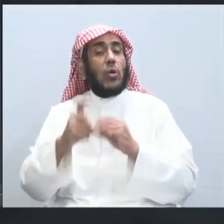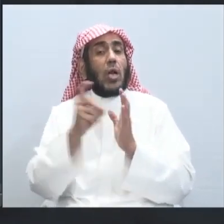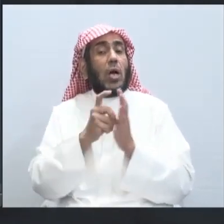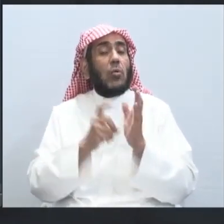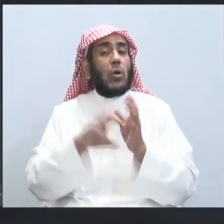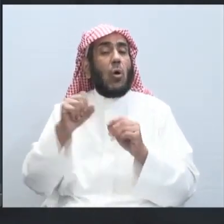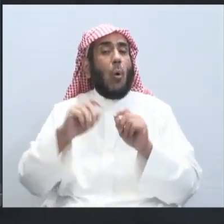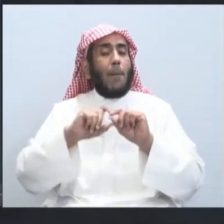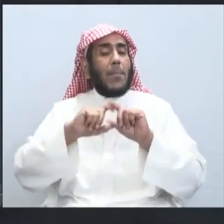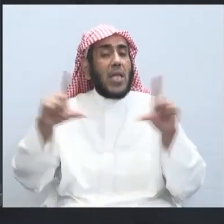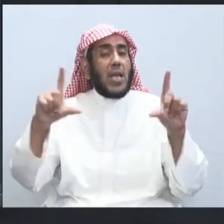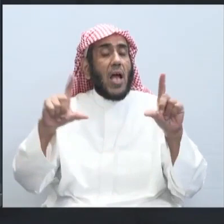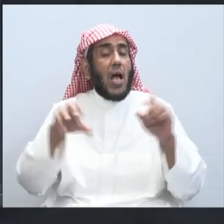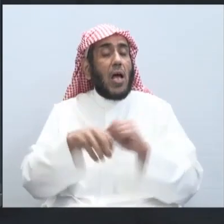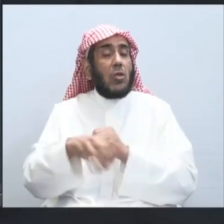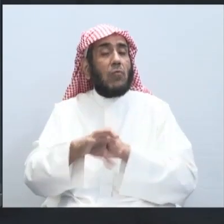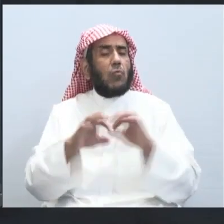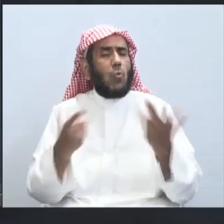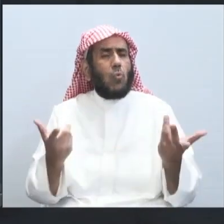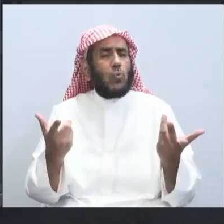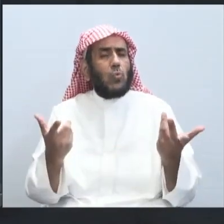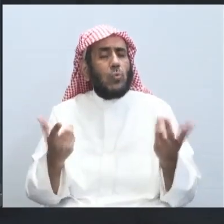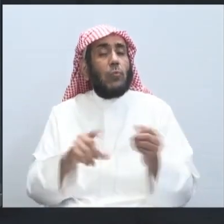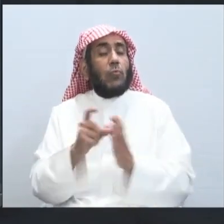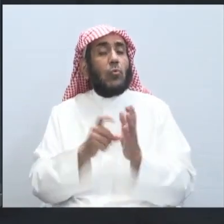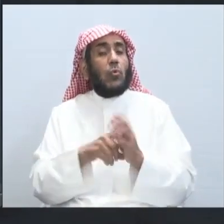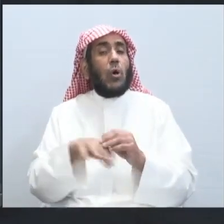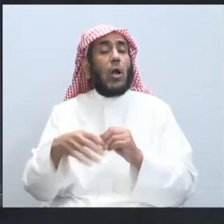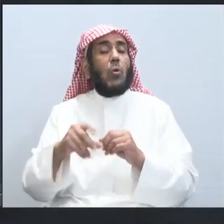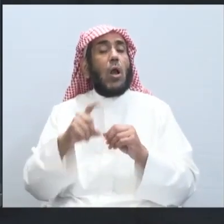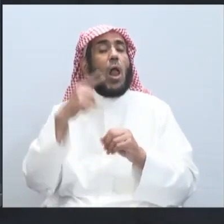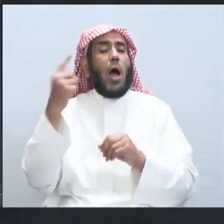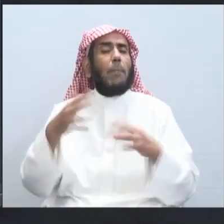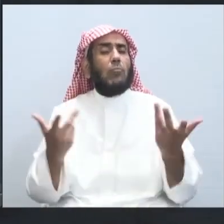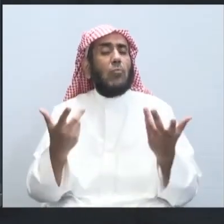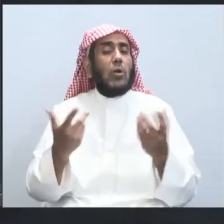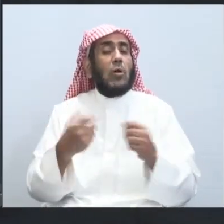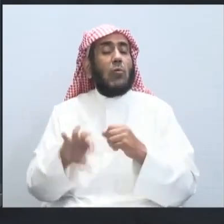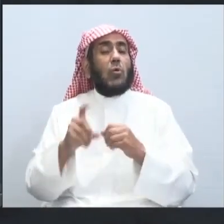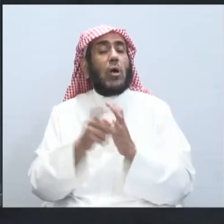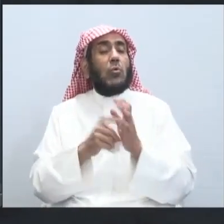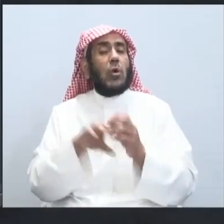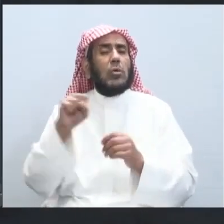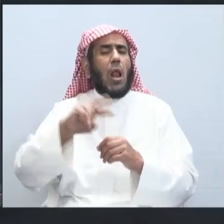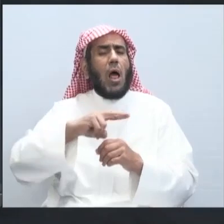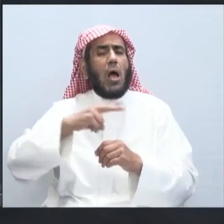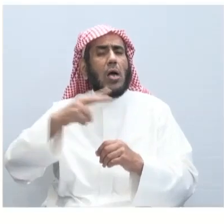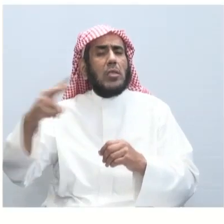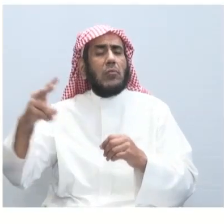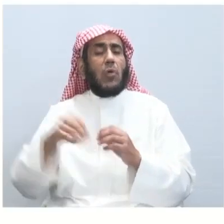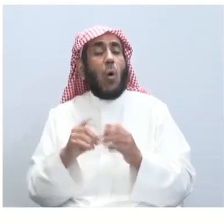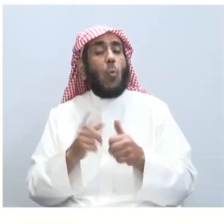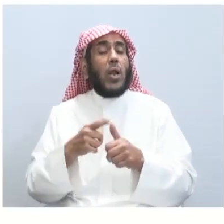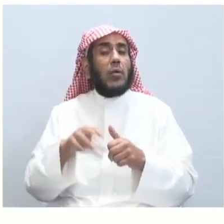الخاص وبينا هذه الفروع وايضا بينا فروع القانون العام فروع القانون الخاص لها عده فروع